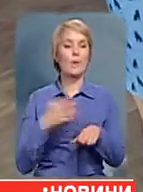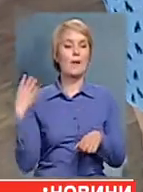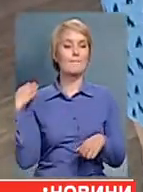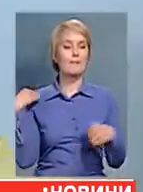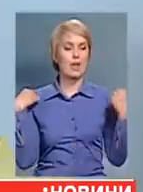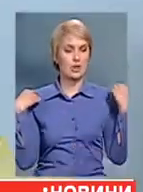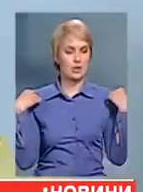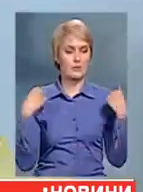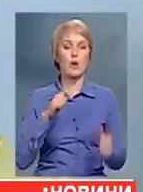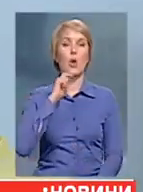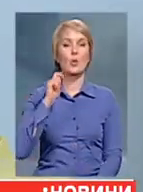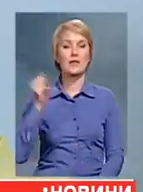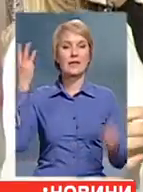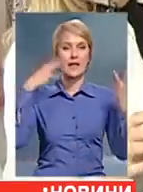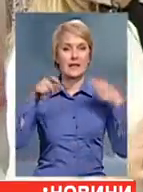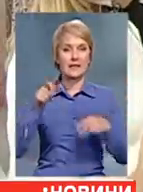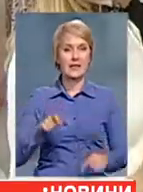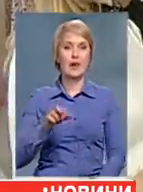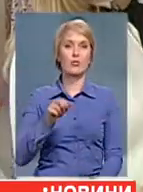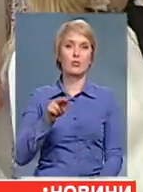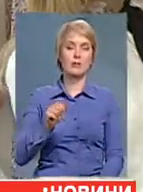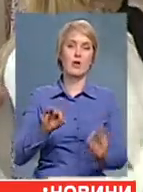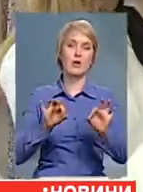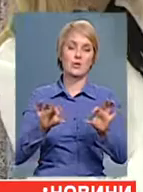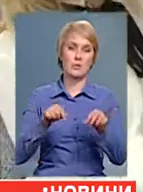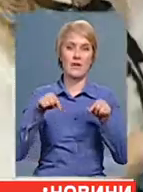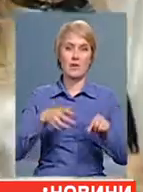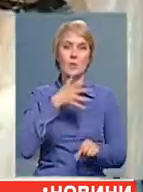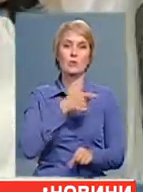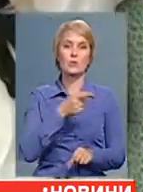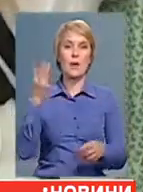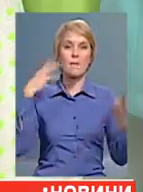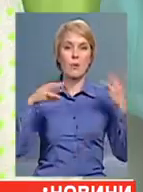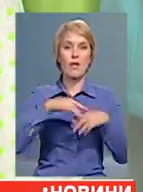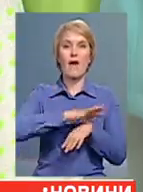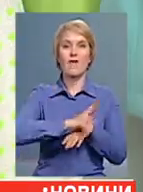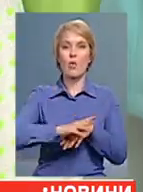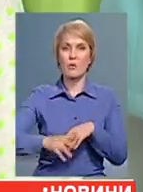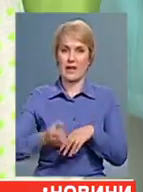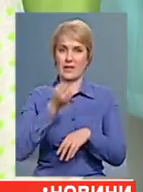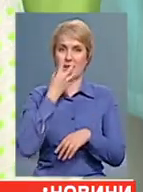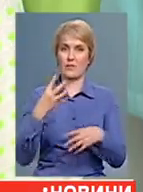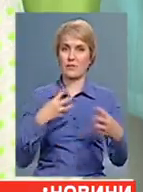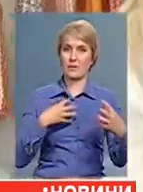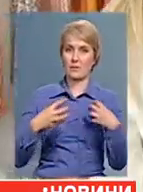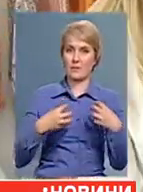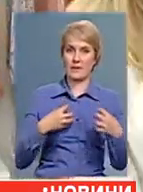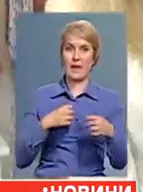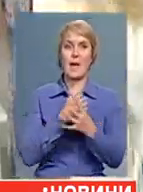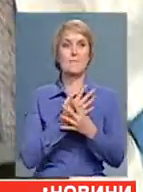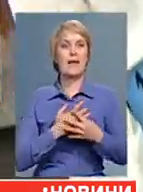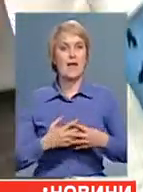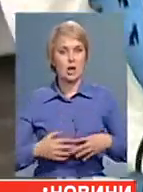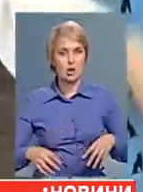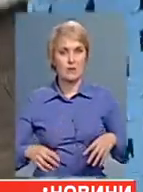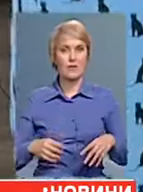этом платье. Український дизайнер Олена Бурба розповідає, в цьому сезоні популярні волани, квіткові принти, мережево, пастельні кольори й вишивка.